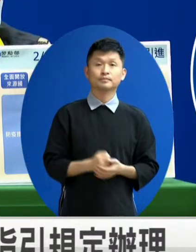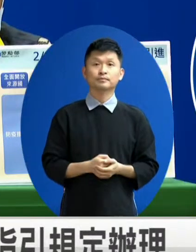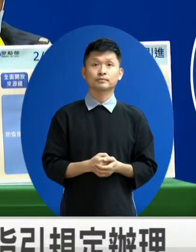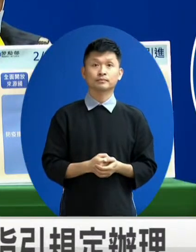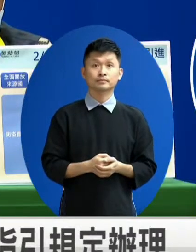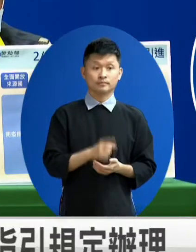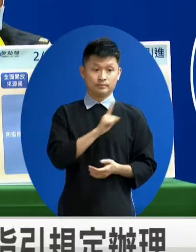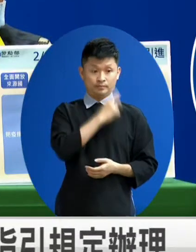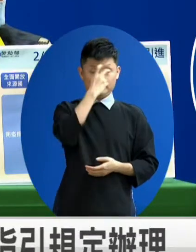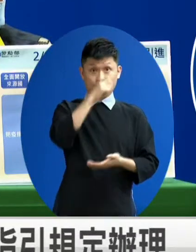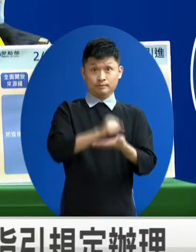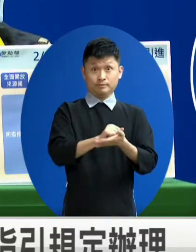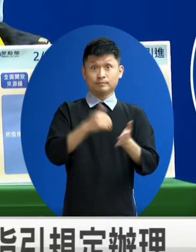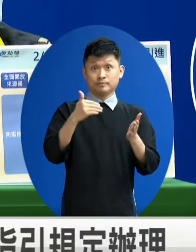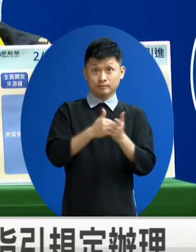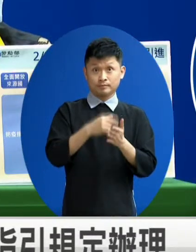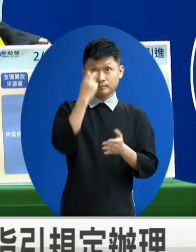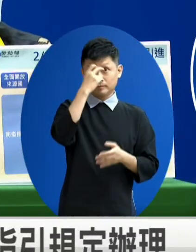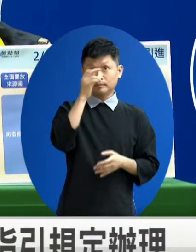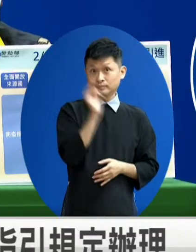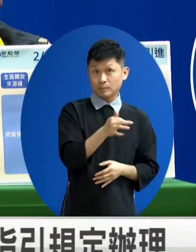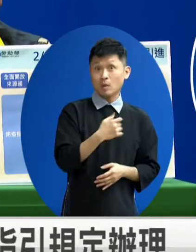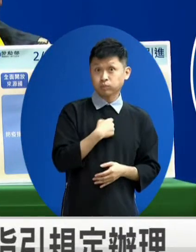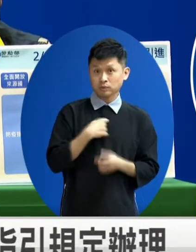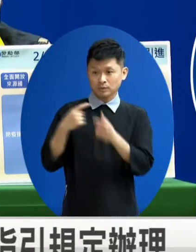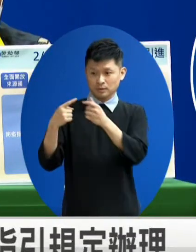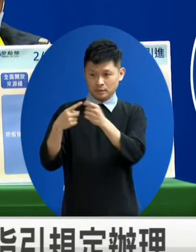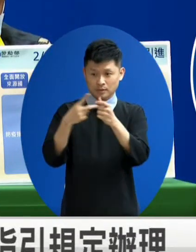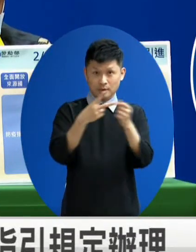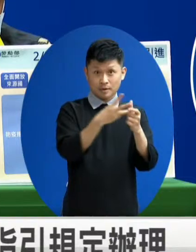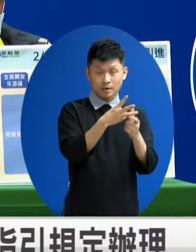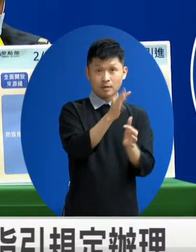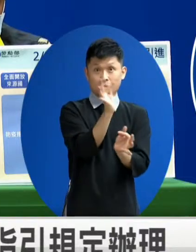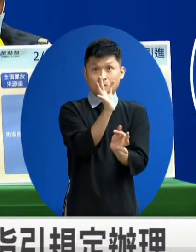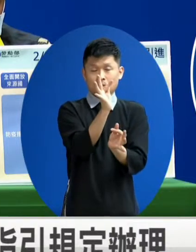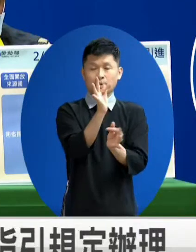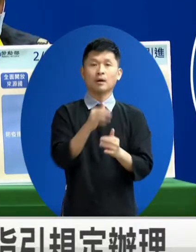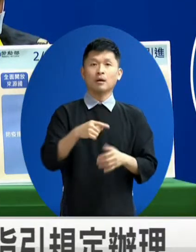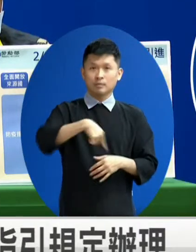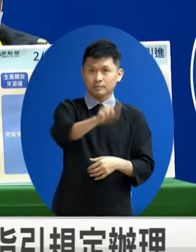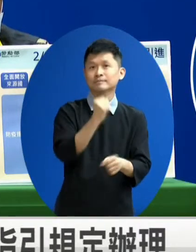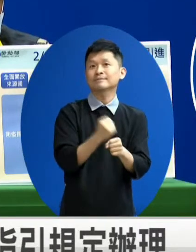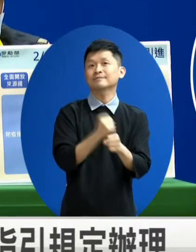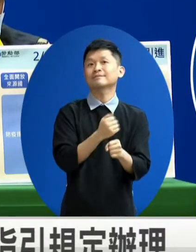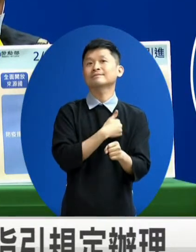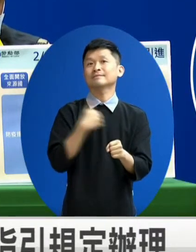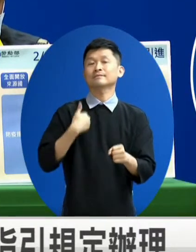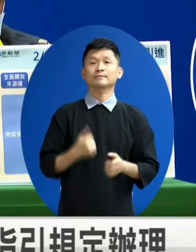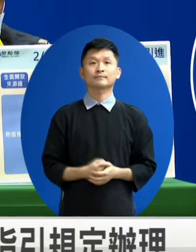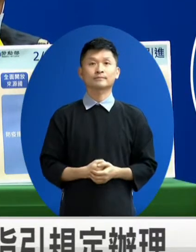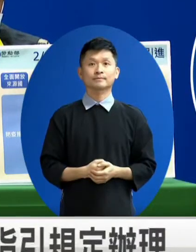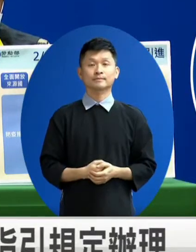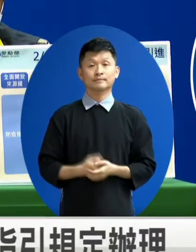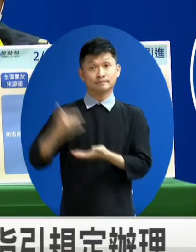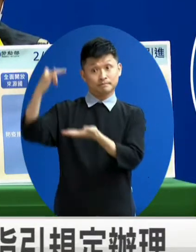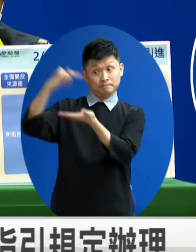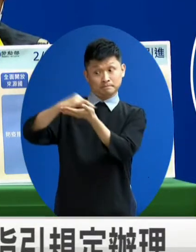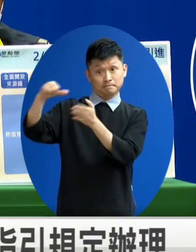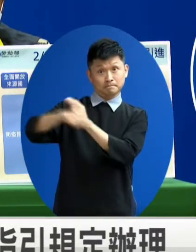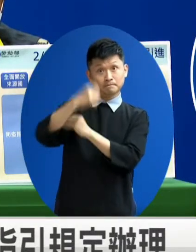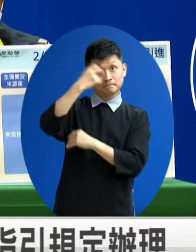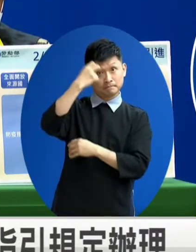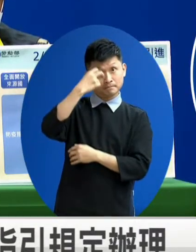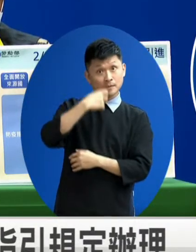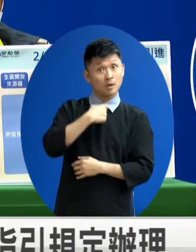筛，那全部合格之后才能获后续的工作的一个相关的事宜。那边境检疫在